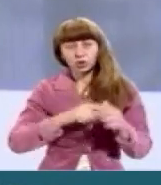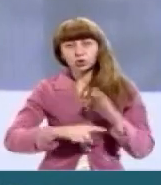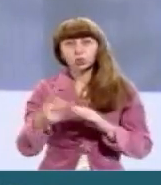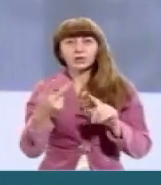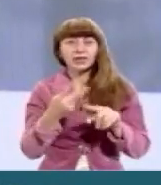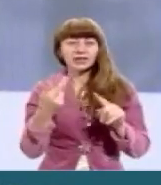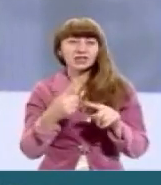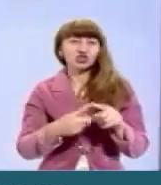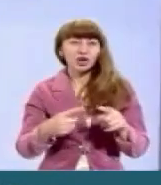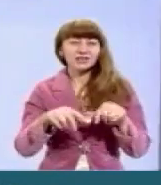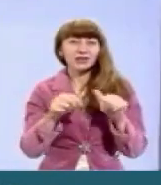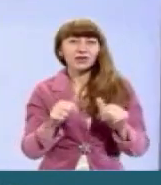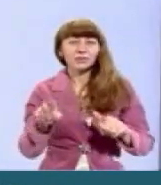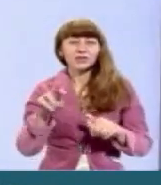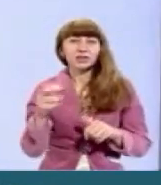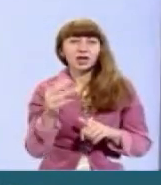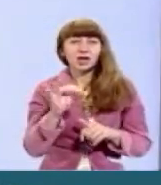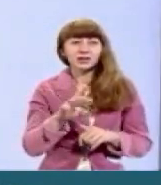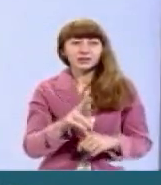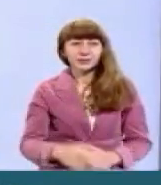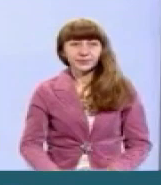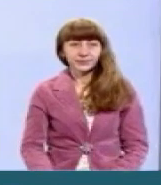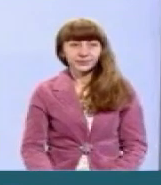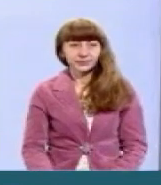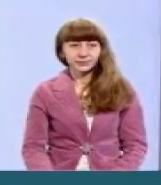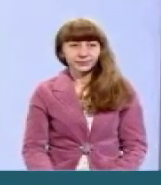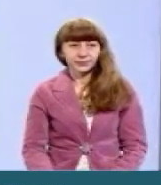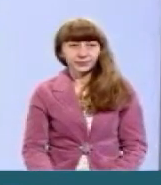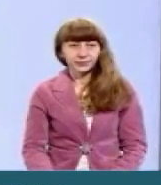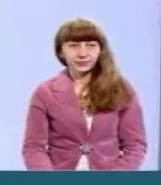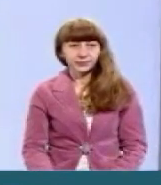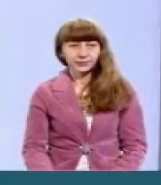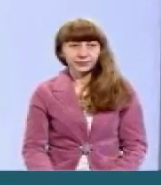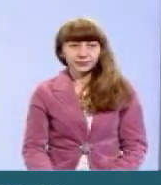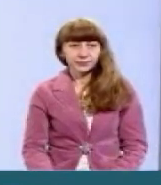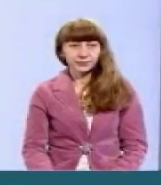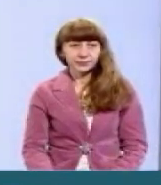келер жылы декларациялаудың 3-ші кезеңі басталмақ. Ақбота Дүйсенбай, Руслан Жабаев, Қостанай телеарнасы.